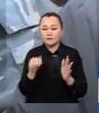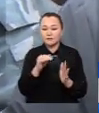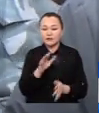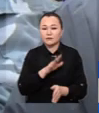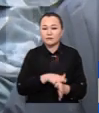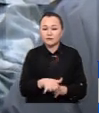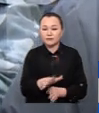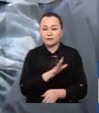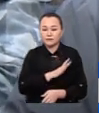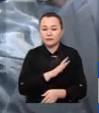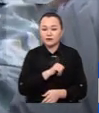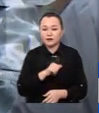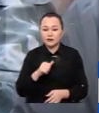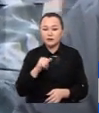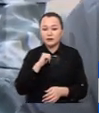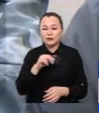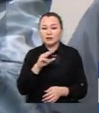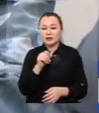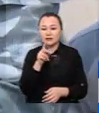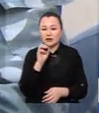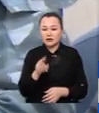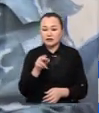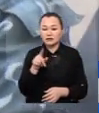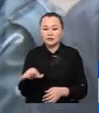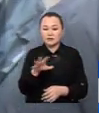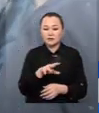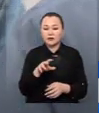есть сам Тазалук что-то крутит? Сам уже Тазалук, там уже будет